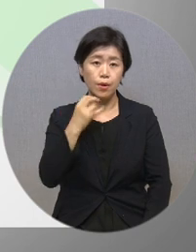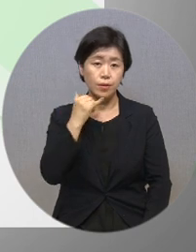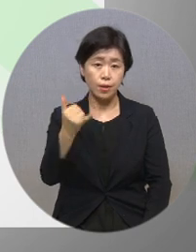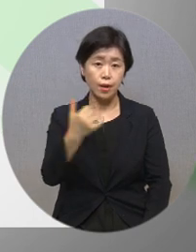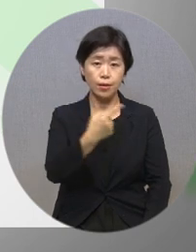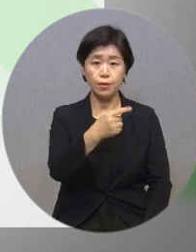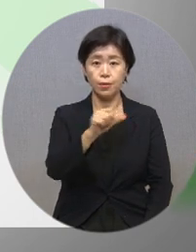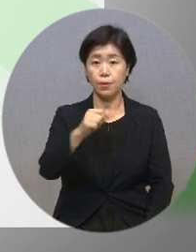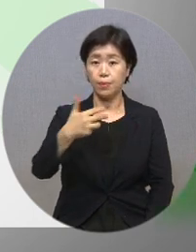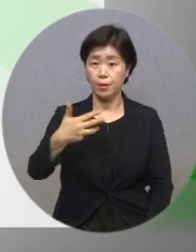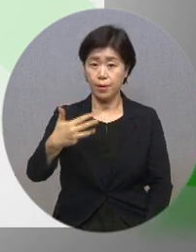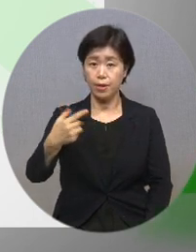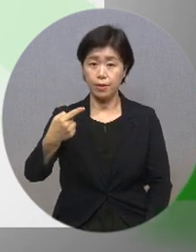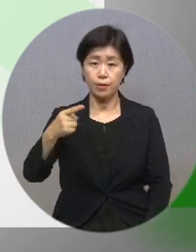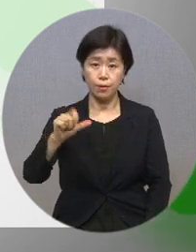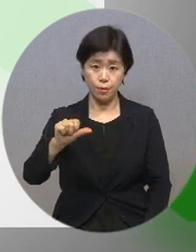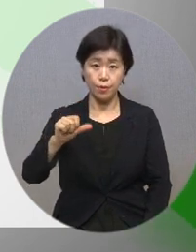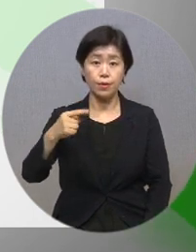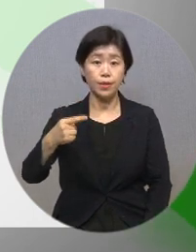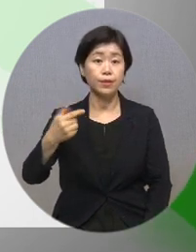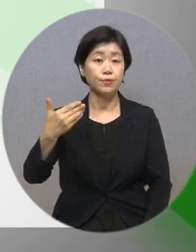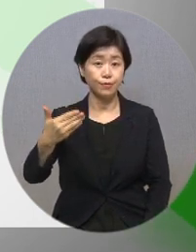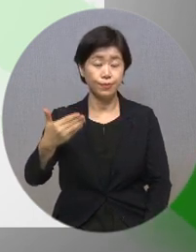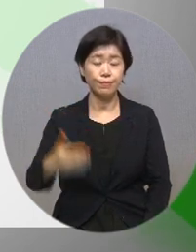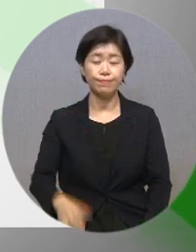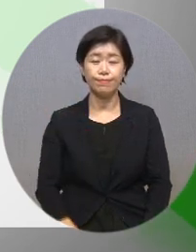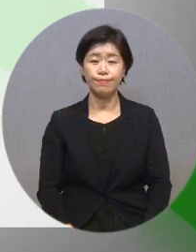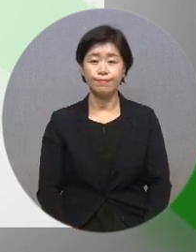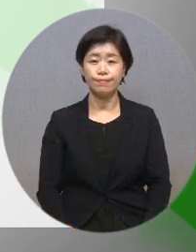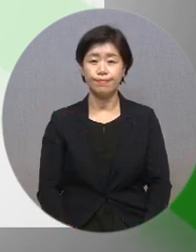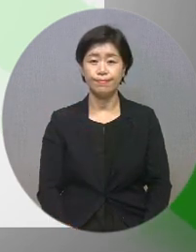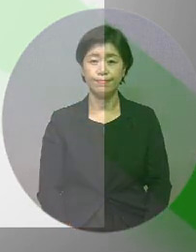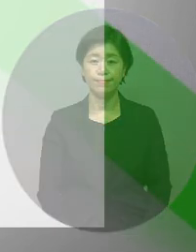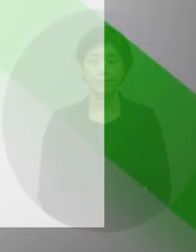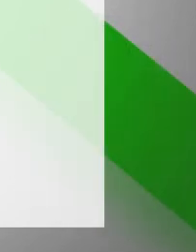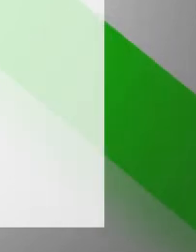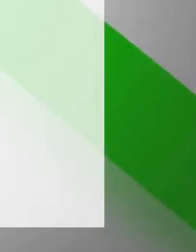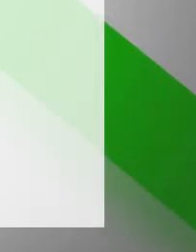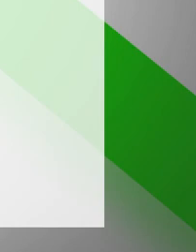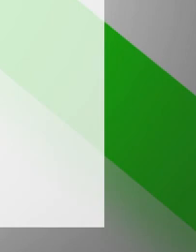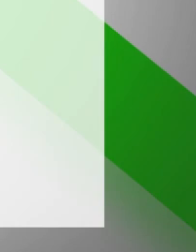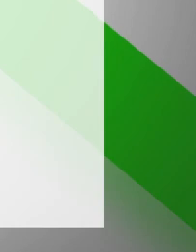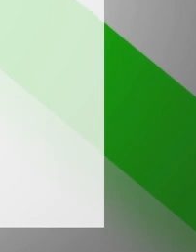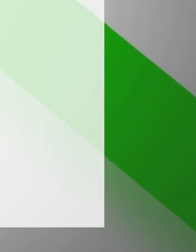없이 1588-1519로 전화해서 각 담당지사에 문의하시기 바랍니다.